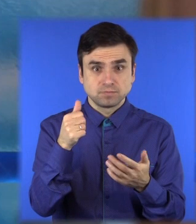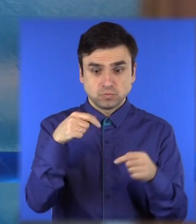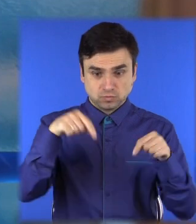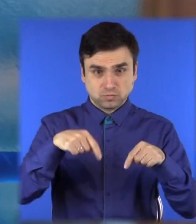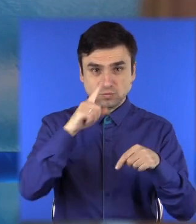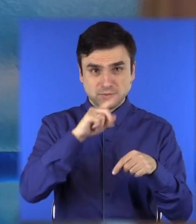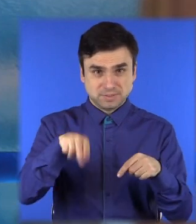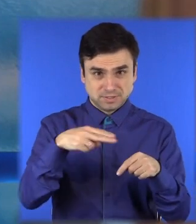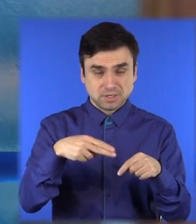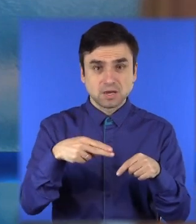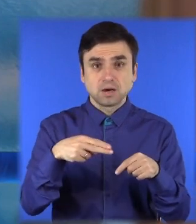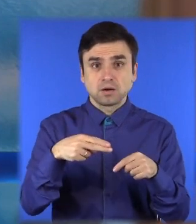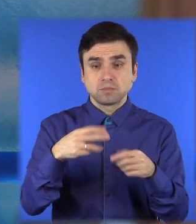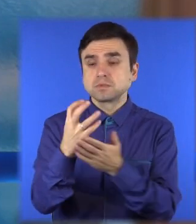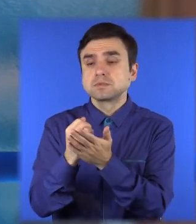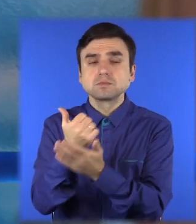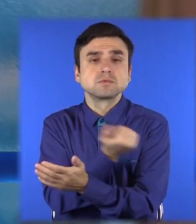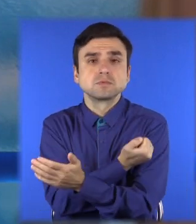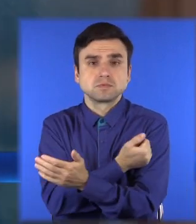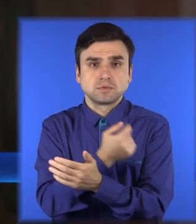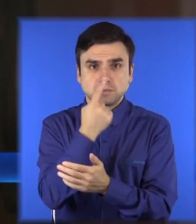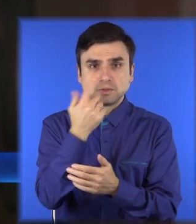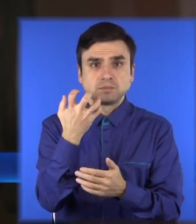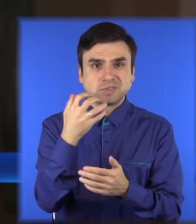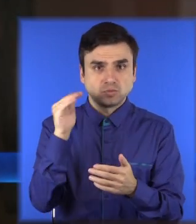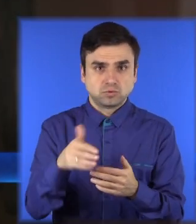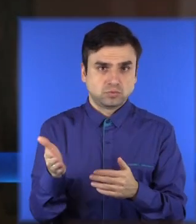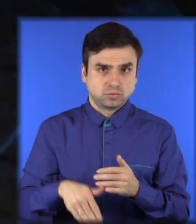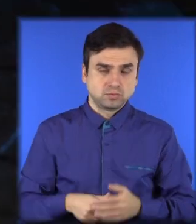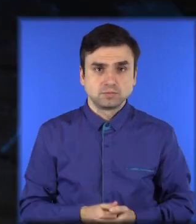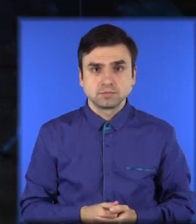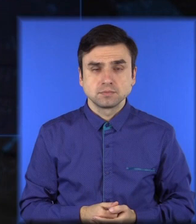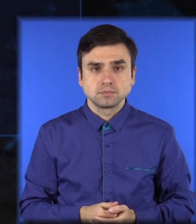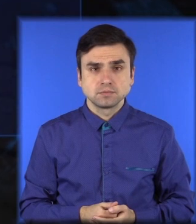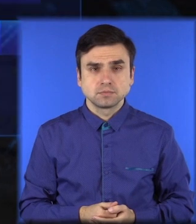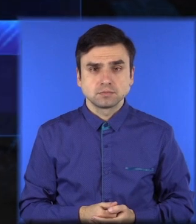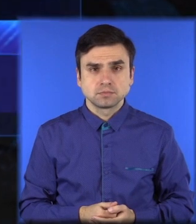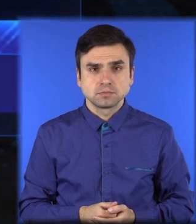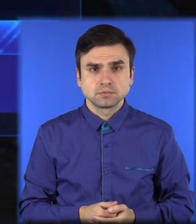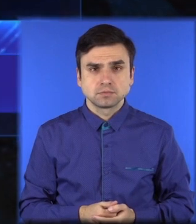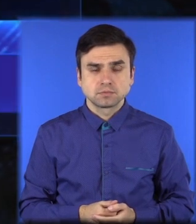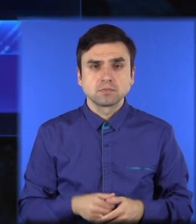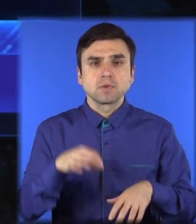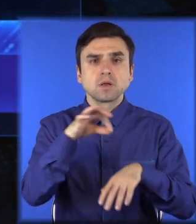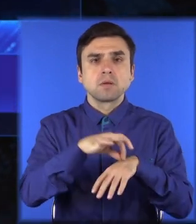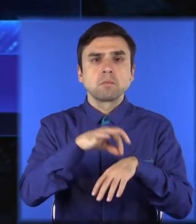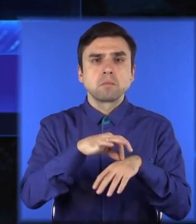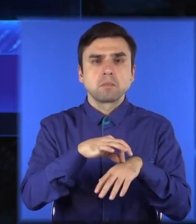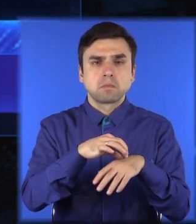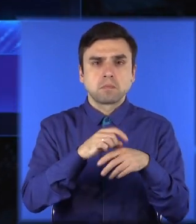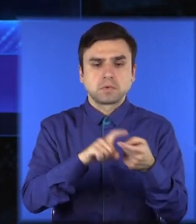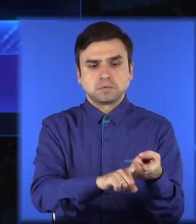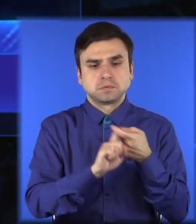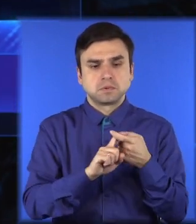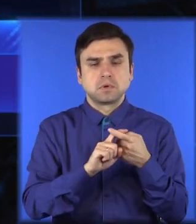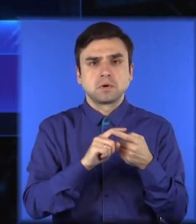ніж 500 тисяч доз вакцин проти кору, паротиту та краснухи. Ризик захворіти збільшується через спільне